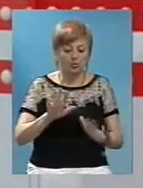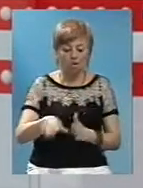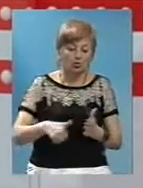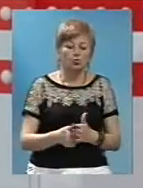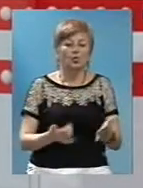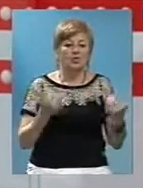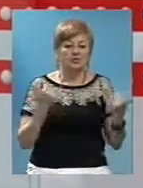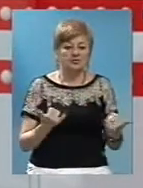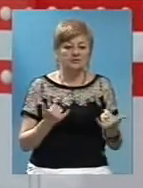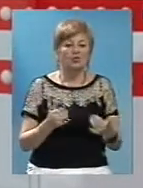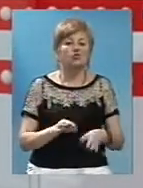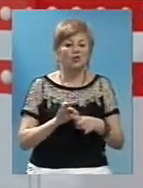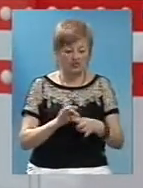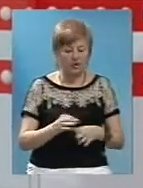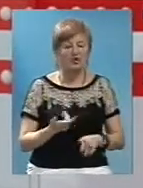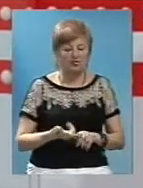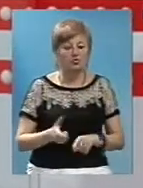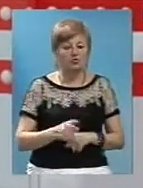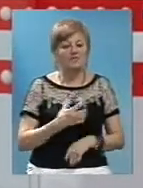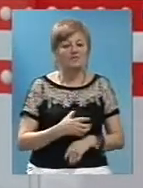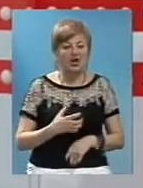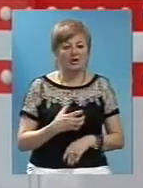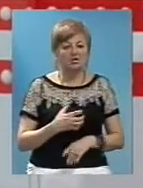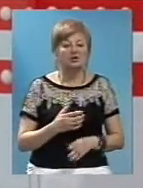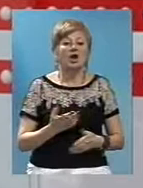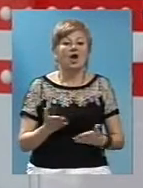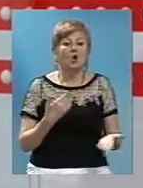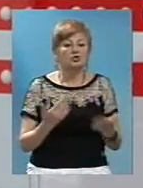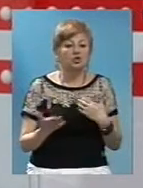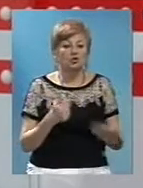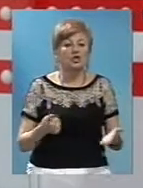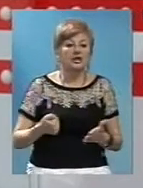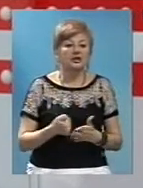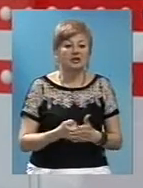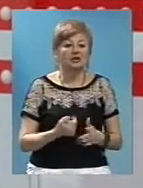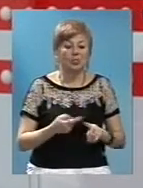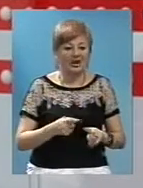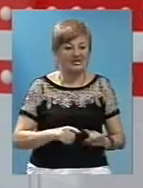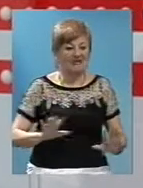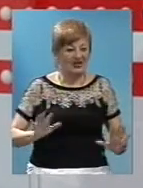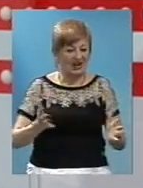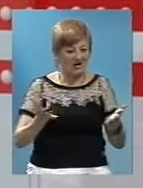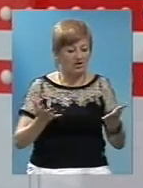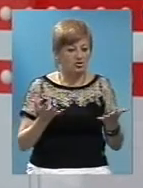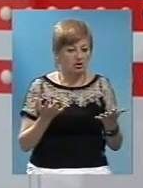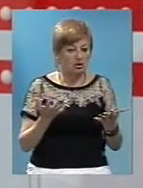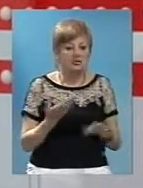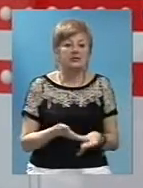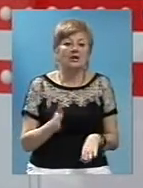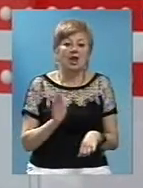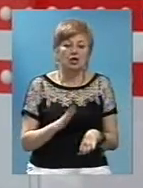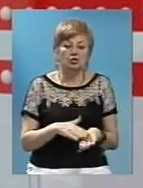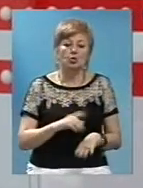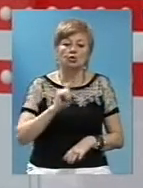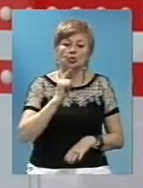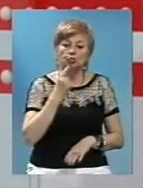Оце, мені здається, ще важливіше. Ставлення до цього явища, як ви питаєте, важке і